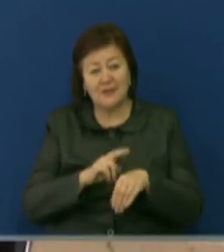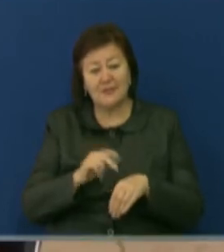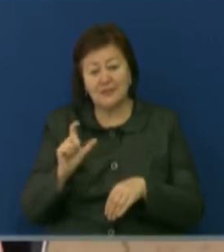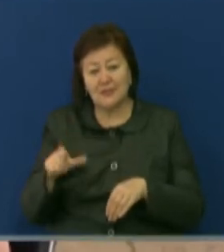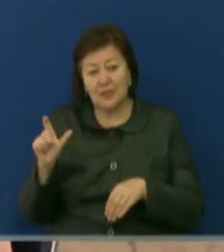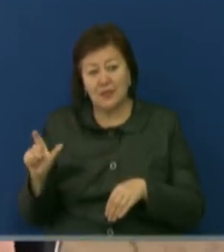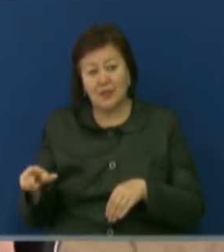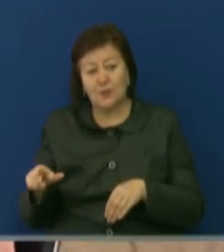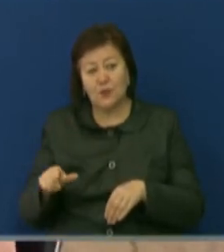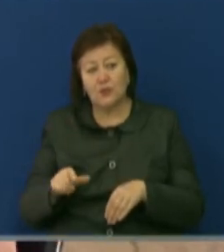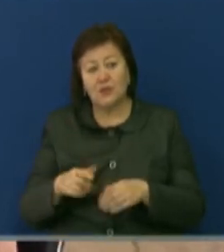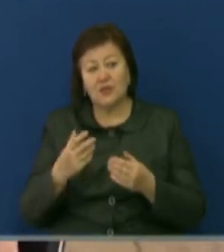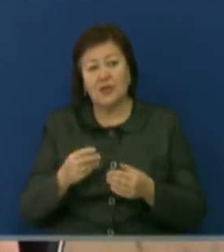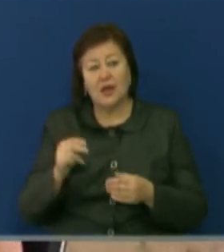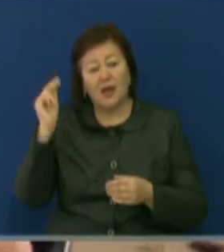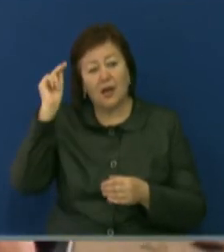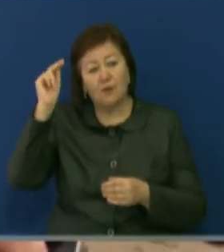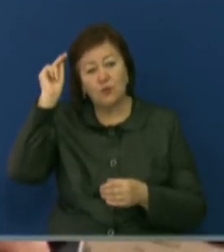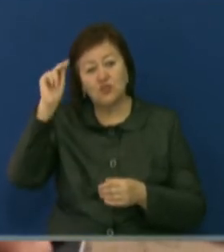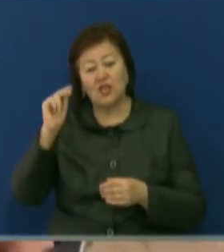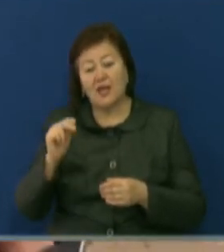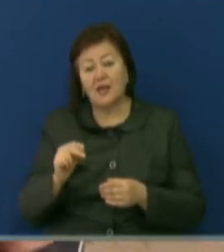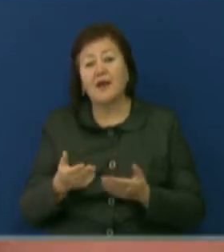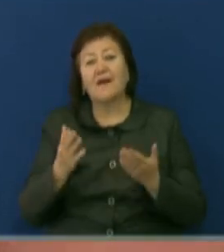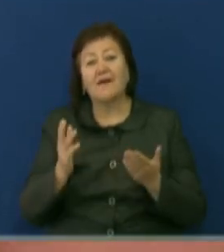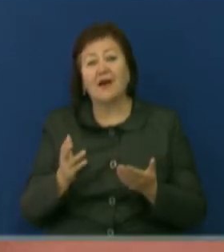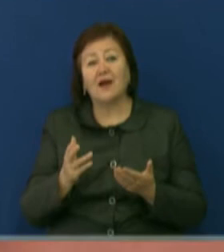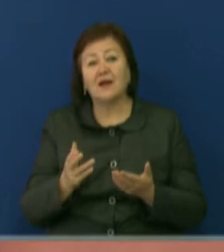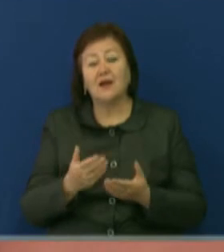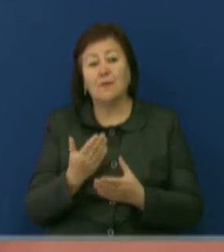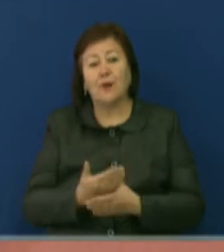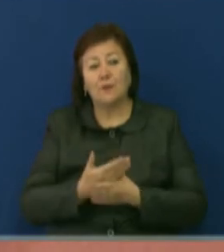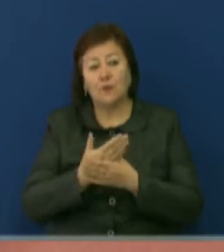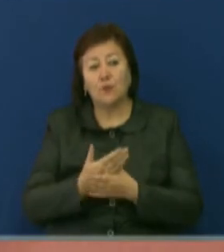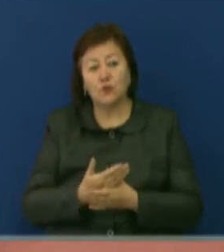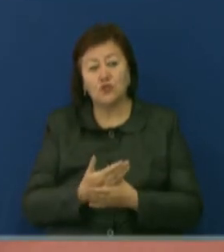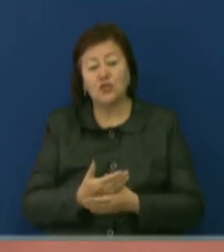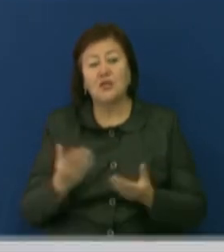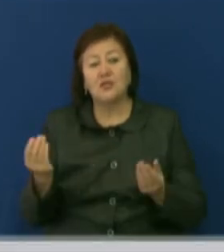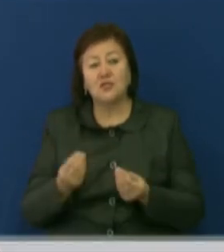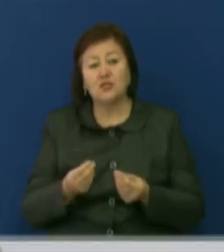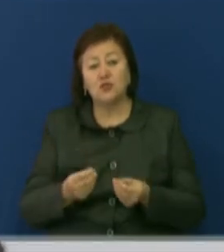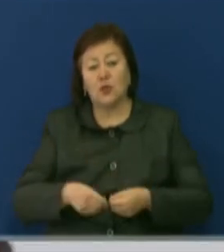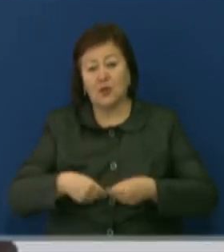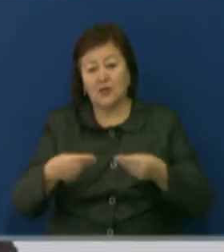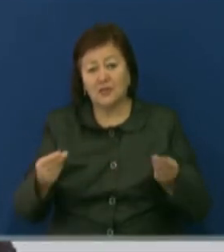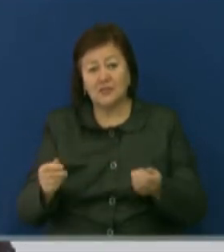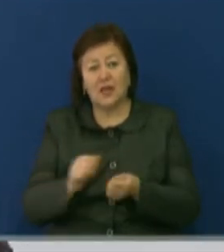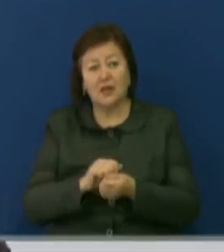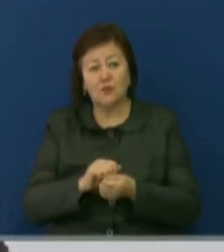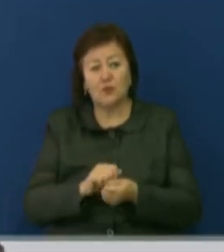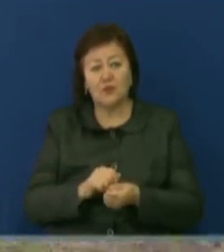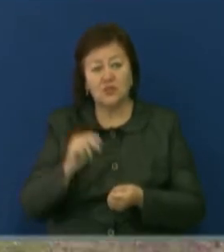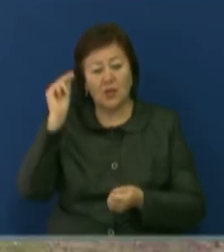демалушыларға судағы қауіпсіздік ережелері туралы жадынамалар таратты. Сондай-ақ тынығушыларға судан зардап шеккендерге алғашқы көмек көрсетуді